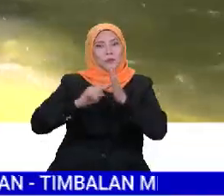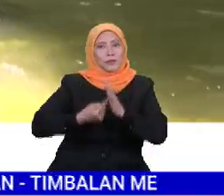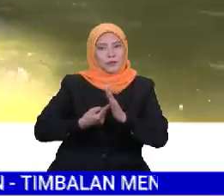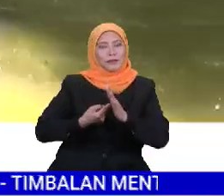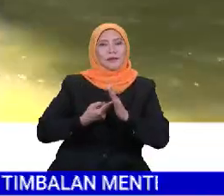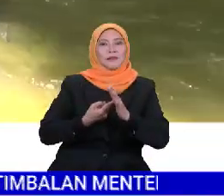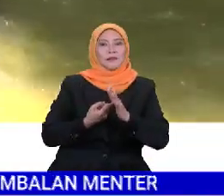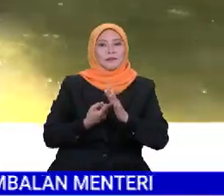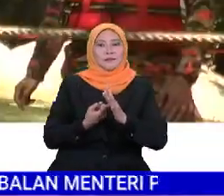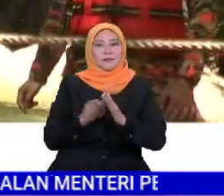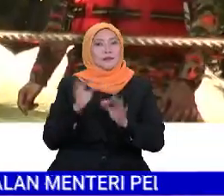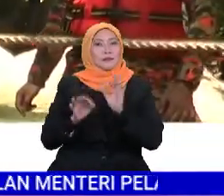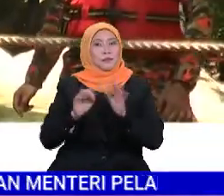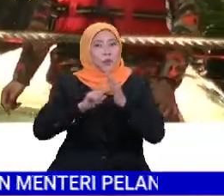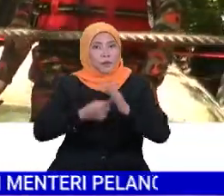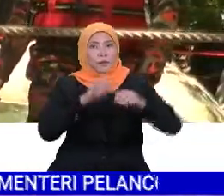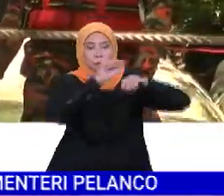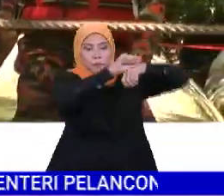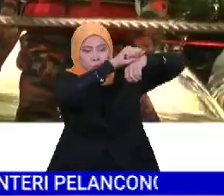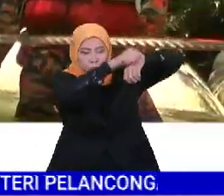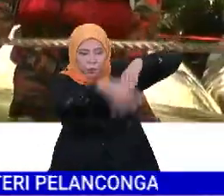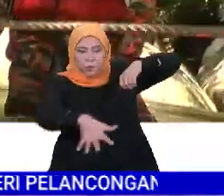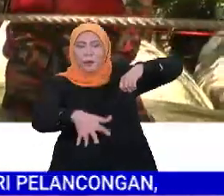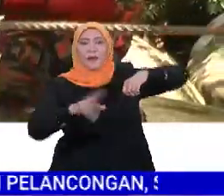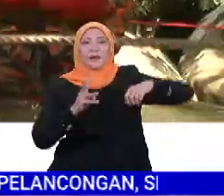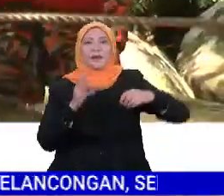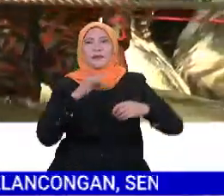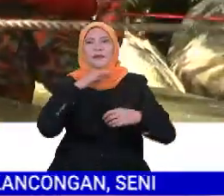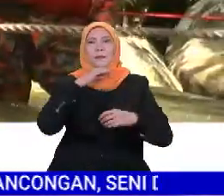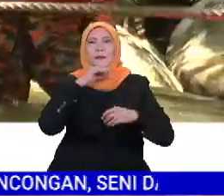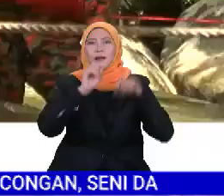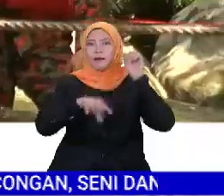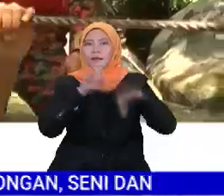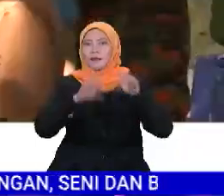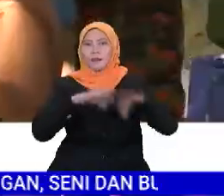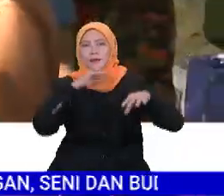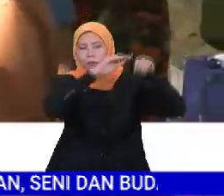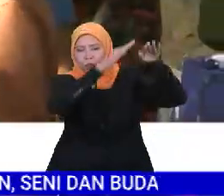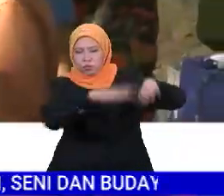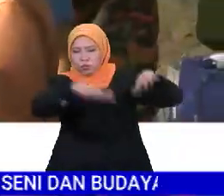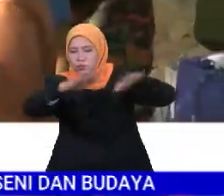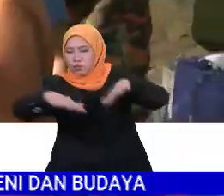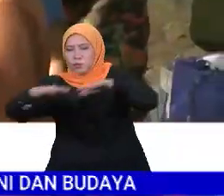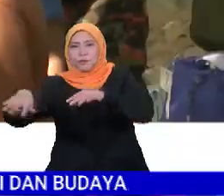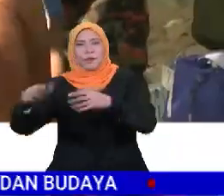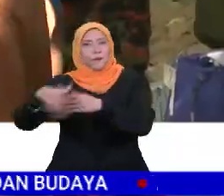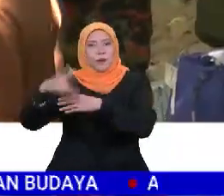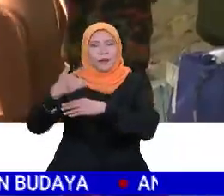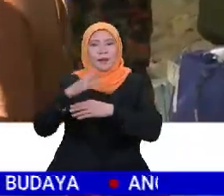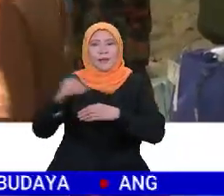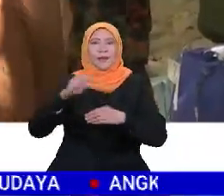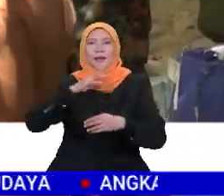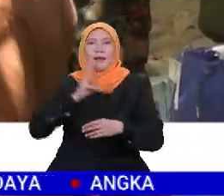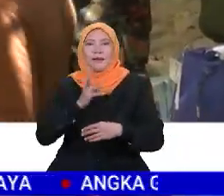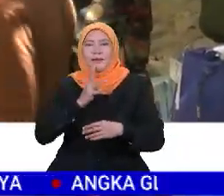berlakunya punca kepala air, sampah sarap akan lebih awal hanyut terlebih dahulu dan air akan